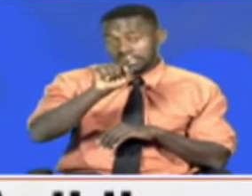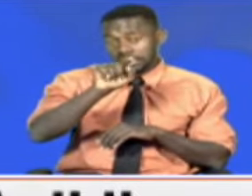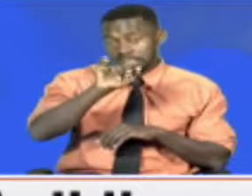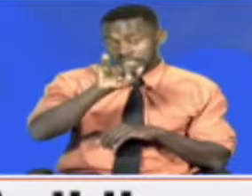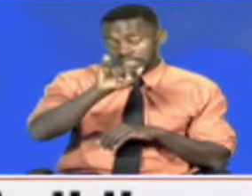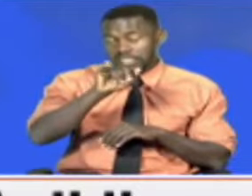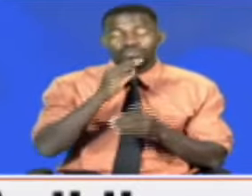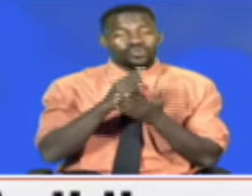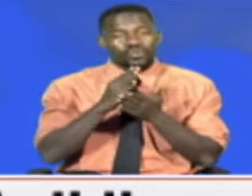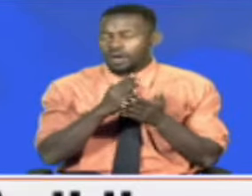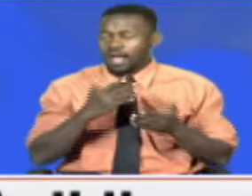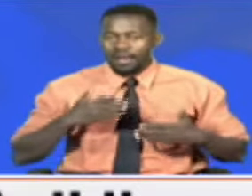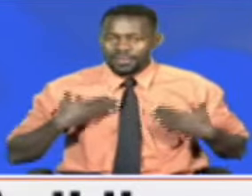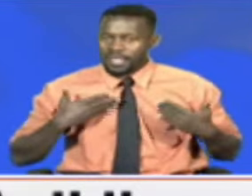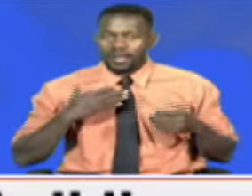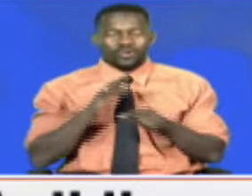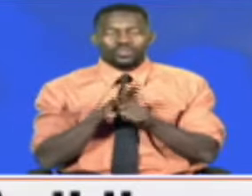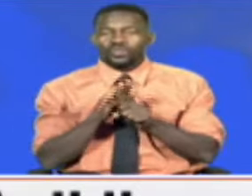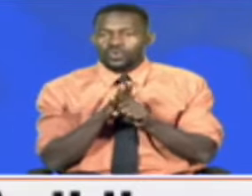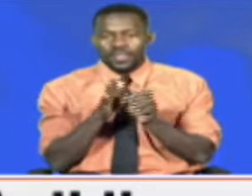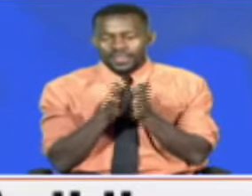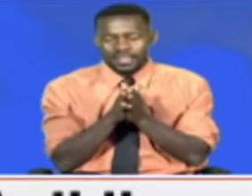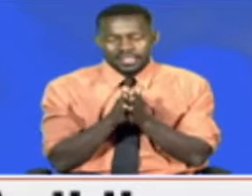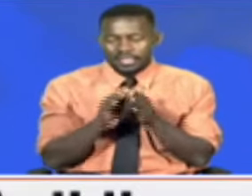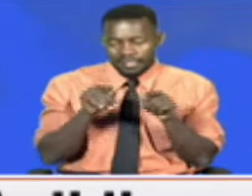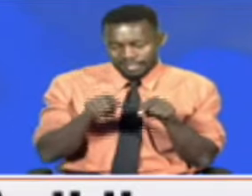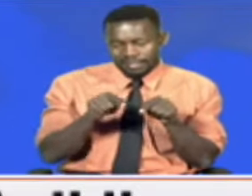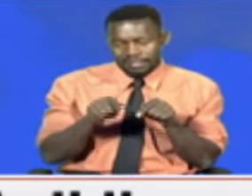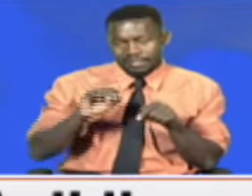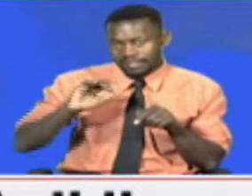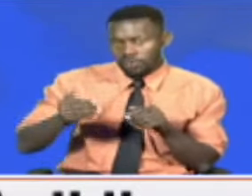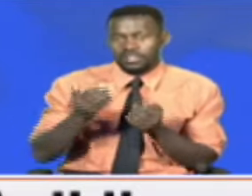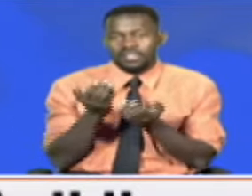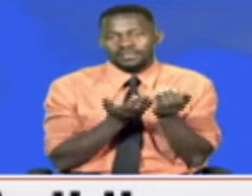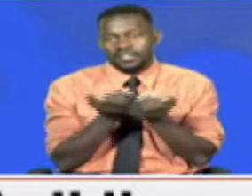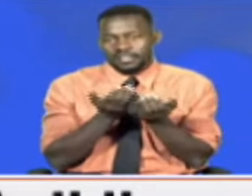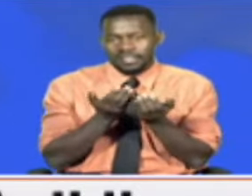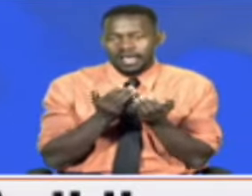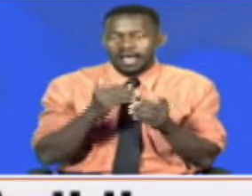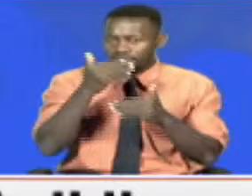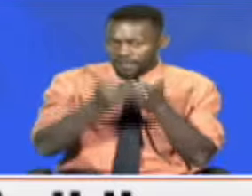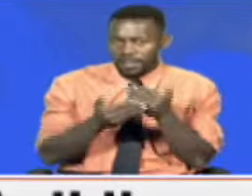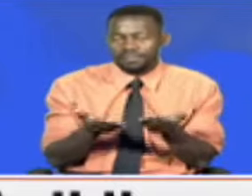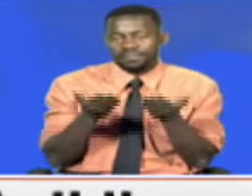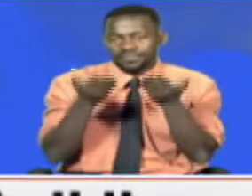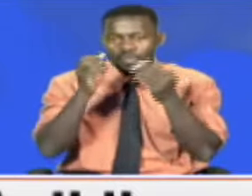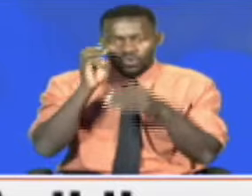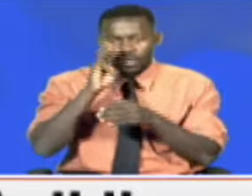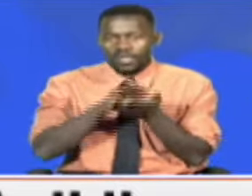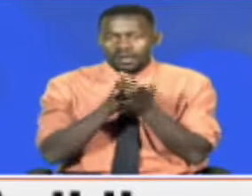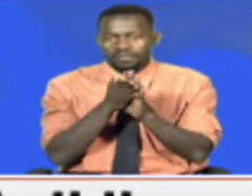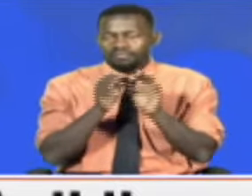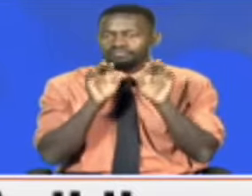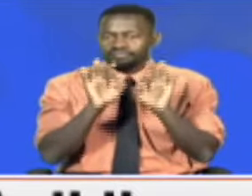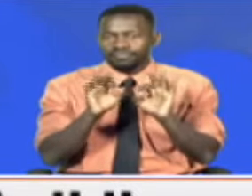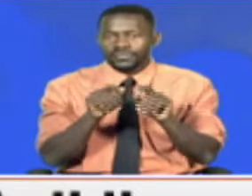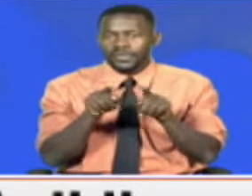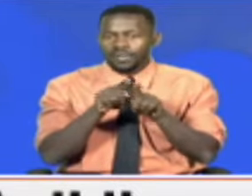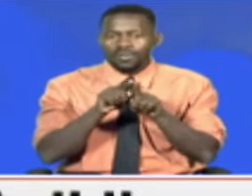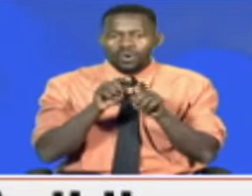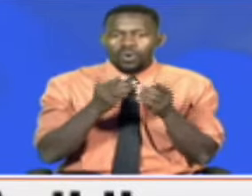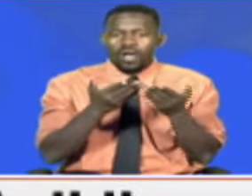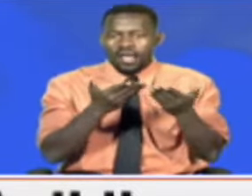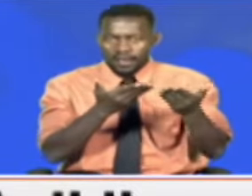hasa services za town hii. Nafikiri itakuwa improved, na pia tunataka kukaribisha nyinyi kwa mahali pa Mamguli